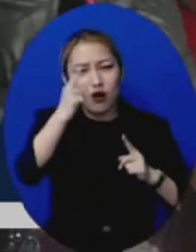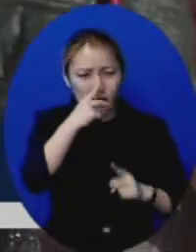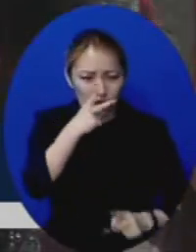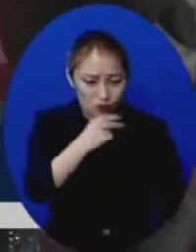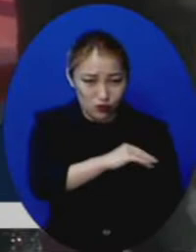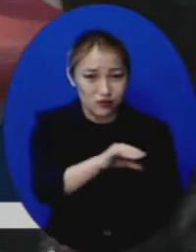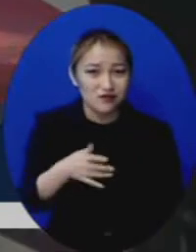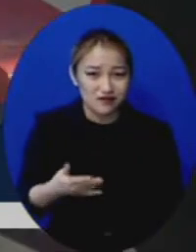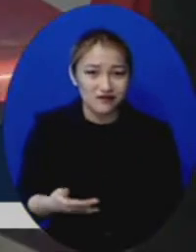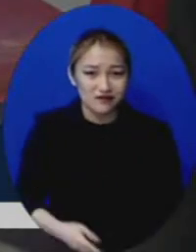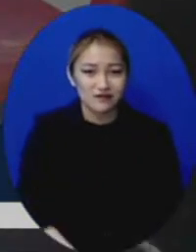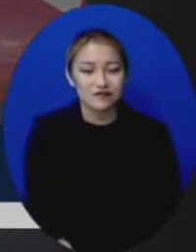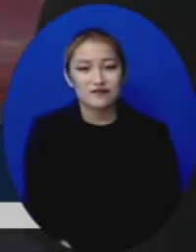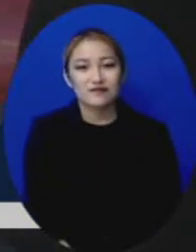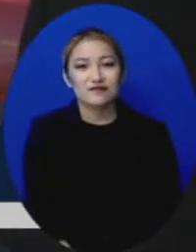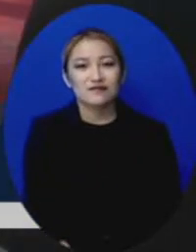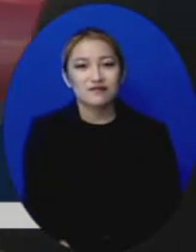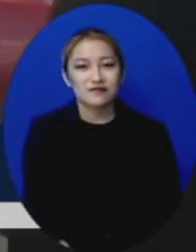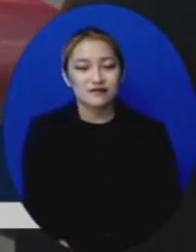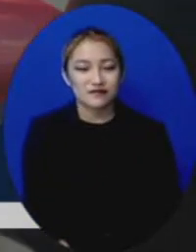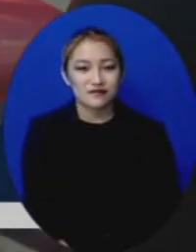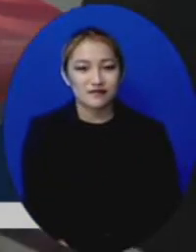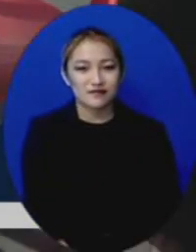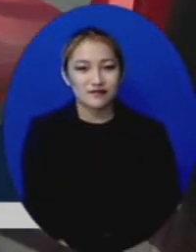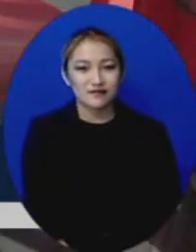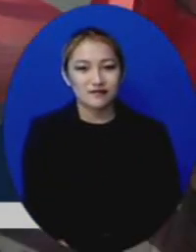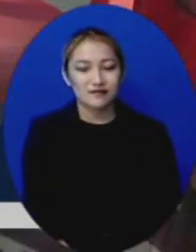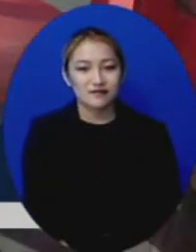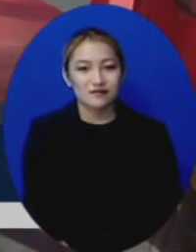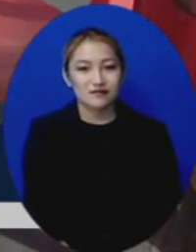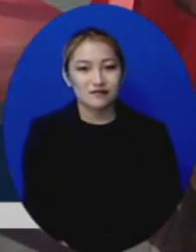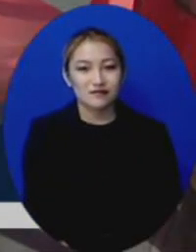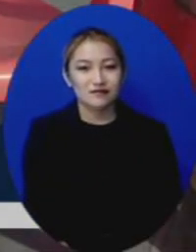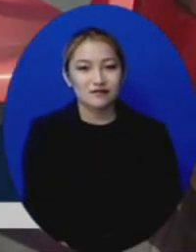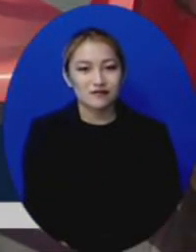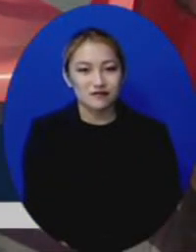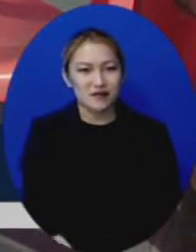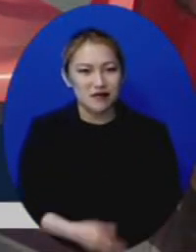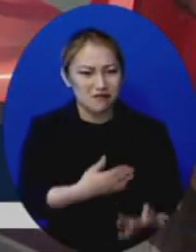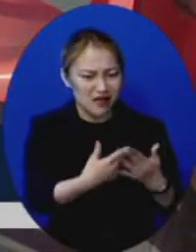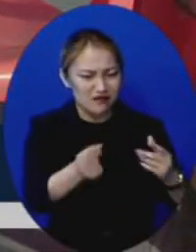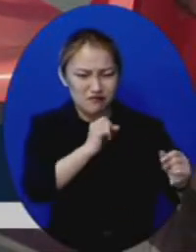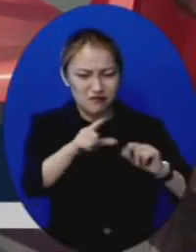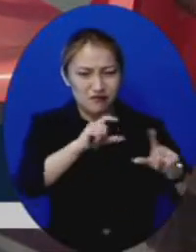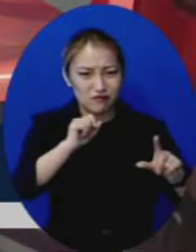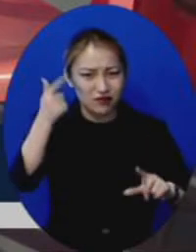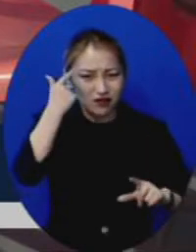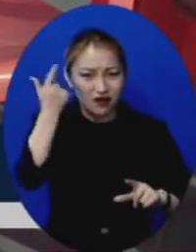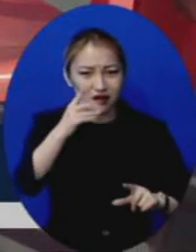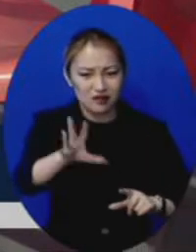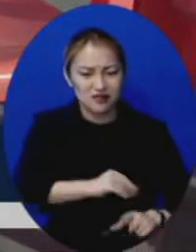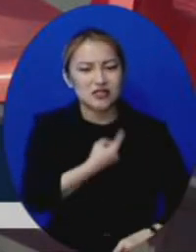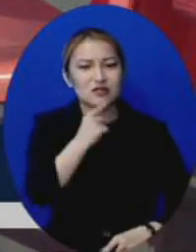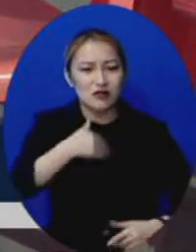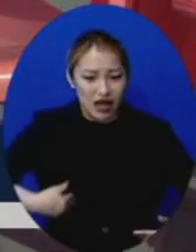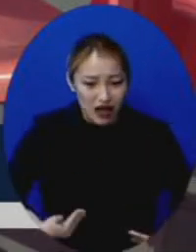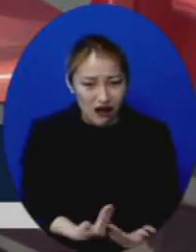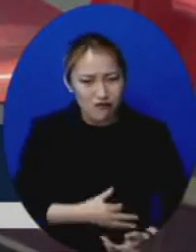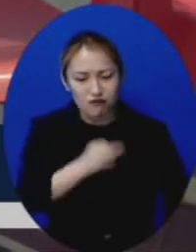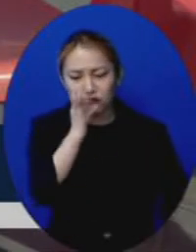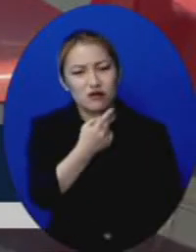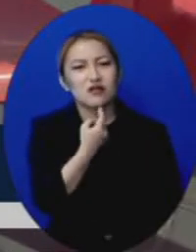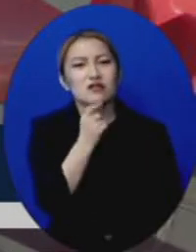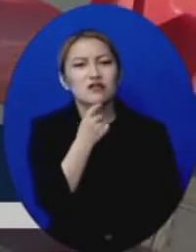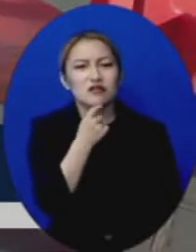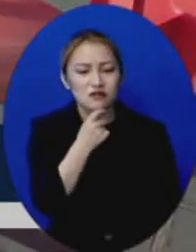дээ баг л одоо. Тий. Тэг юмнаа юу нээсээ дийлдэхэн байлаа. Бүр хэцүү. Амьдрах тун хэцүү.